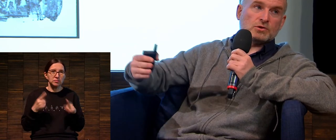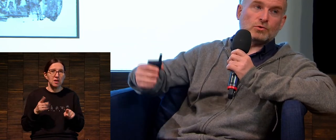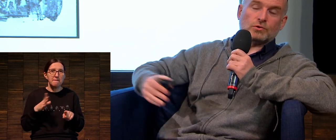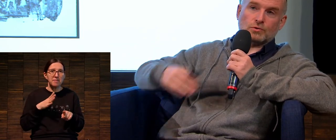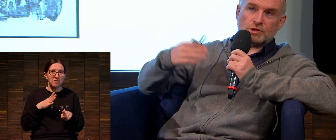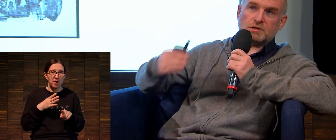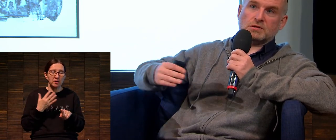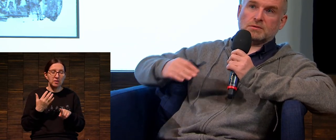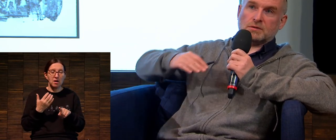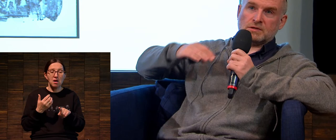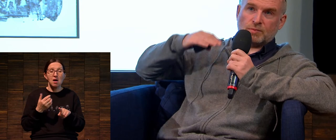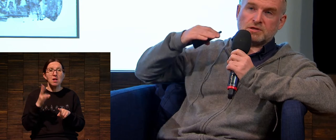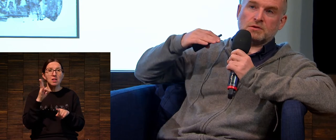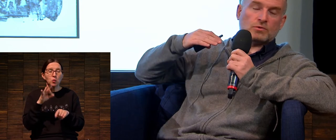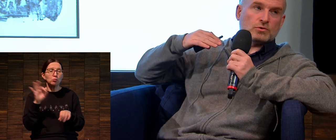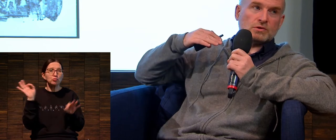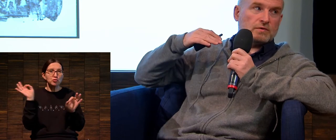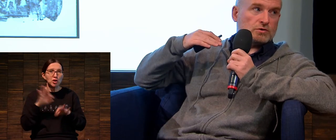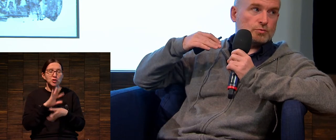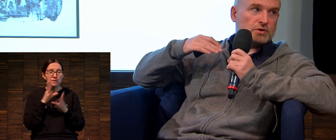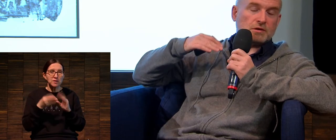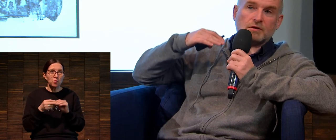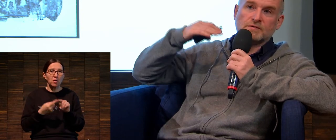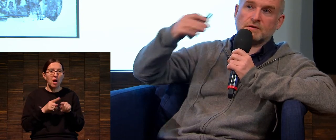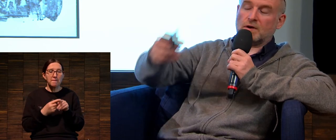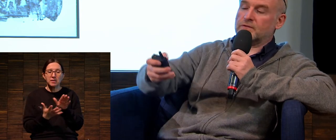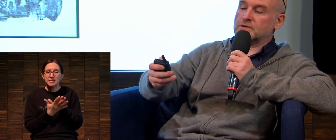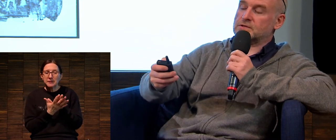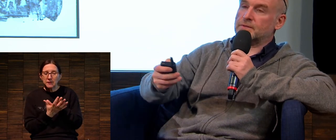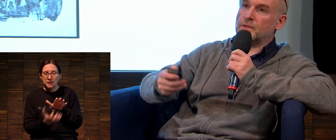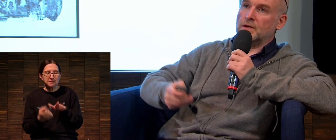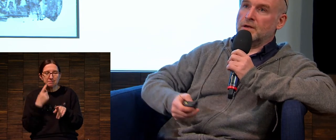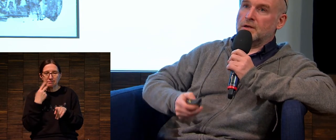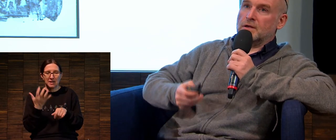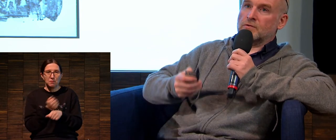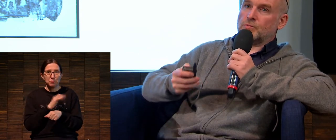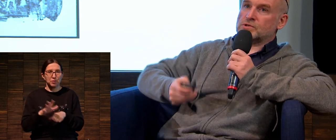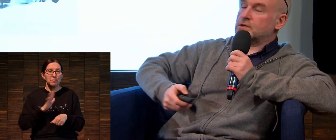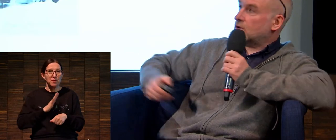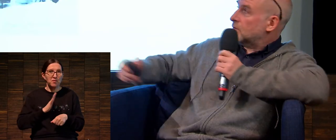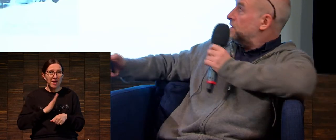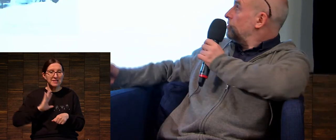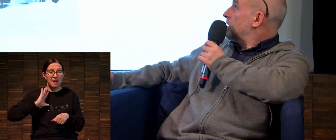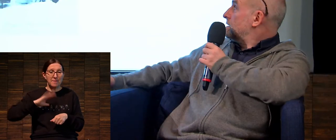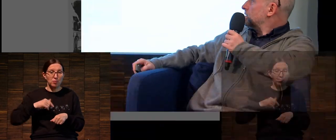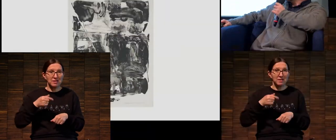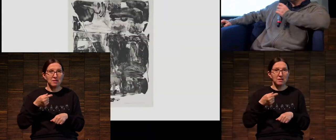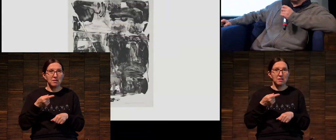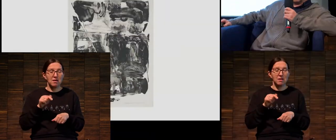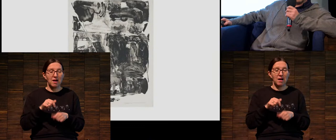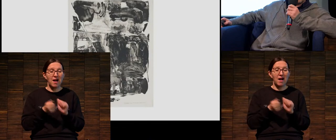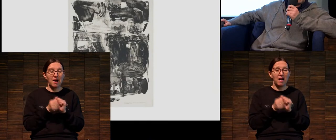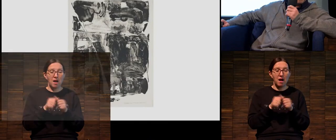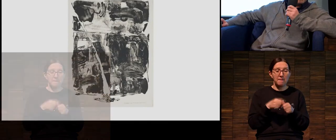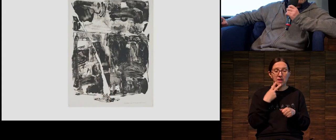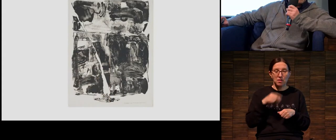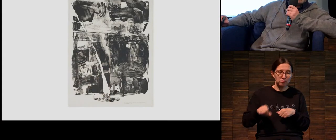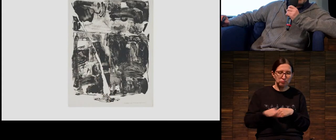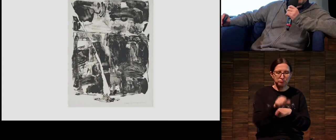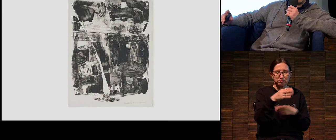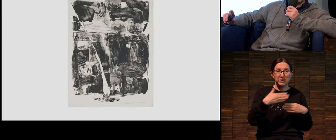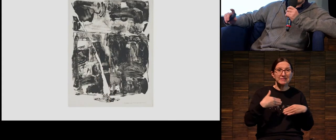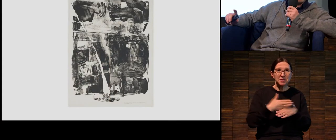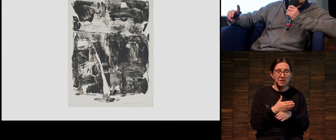изображение сходит, но чаще изображение, что называется, печатников заваливается. И вот после того, как этот камень треснул,